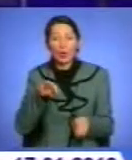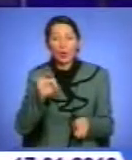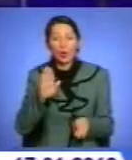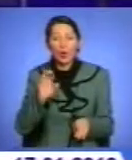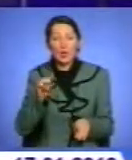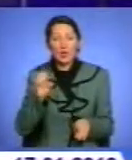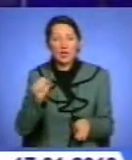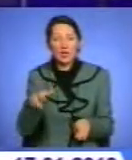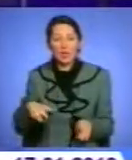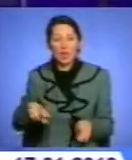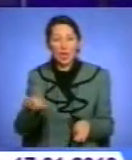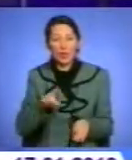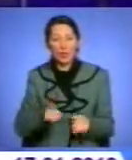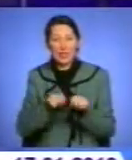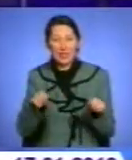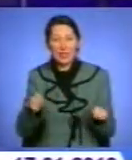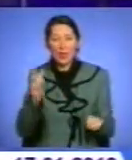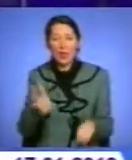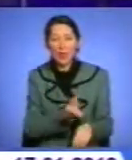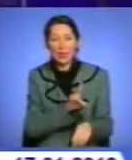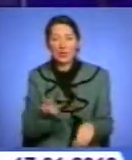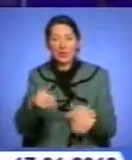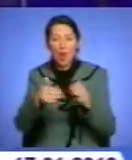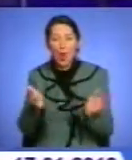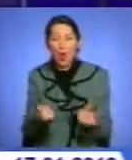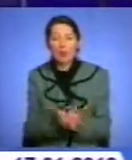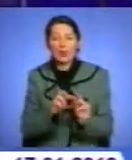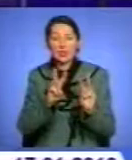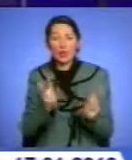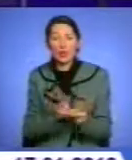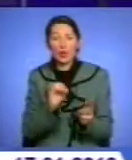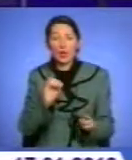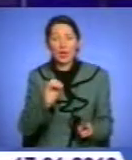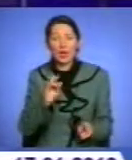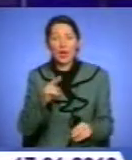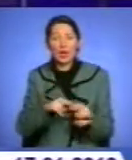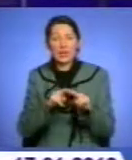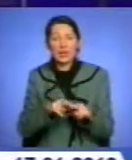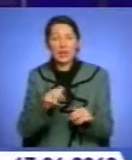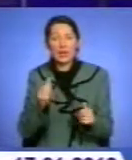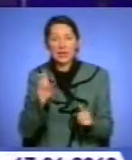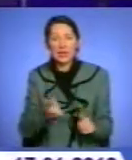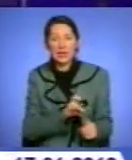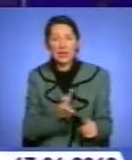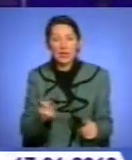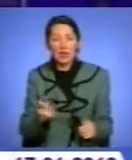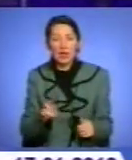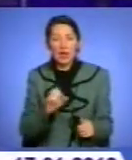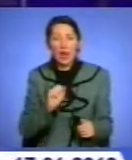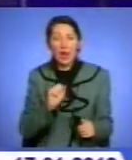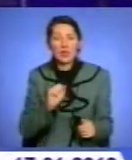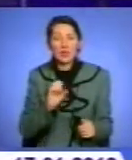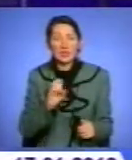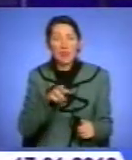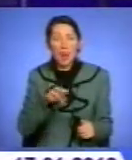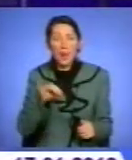району відкриють та освятять купіль святого Івана Хрестителя при церкві святого архістратига Михаїла. О 13-й годині у